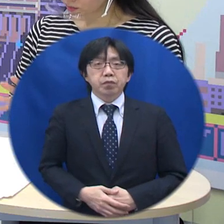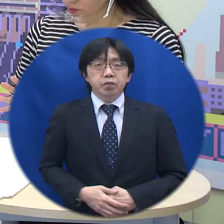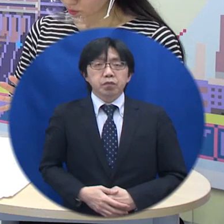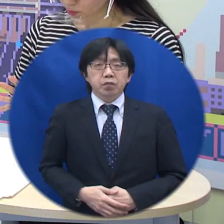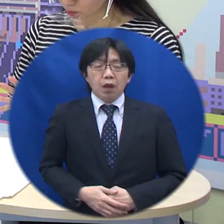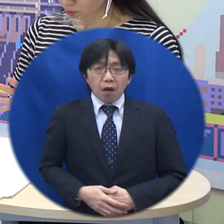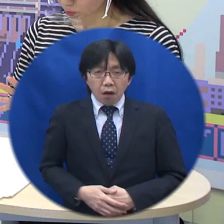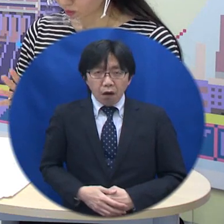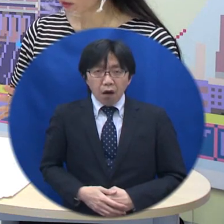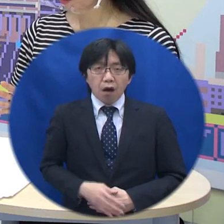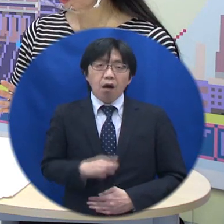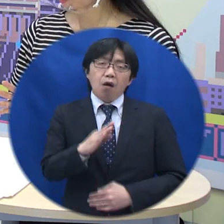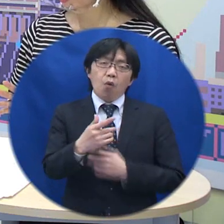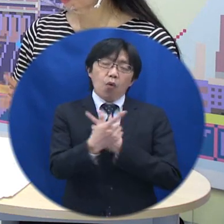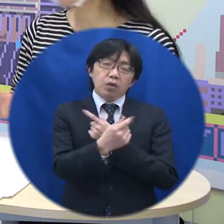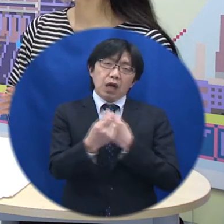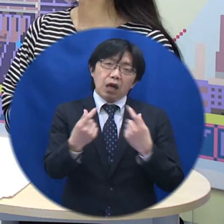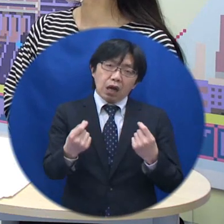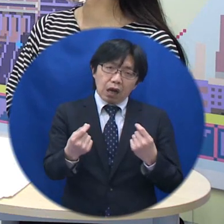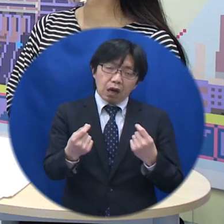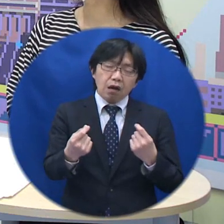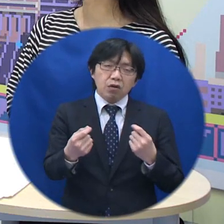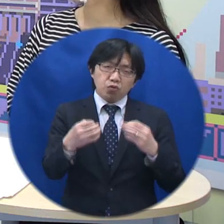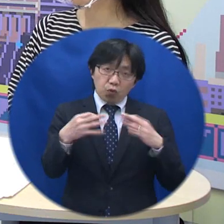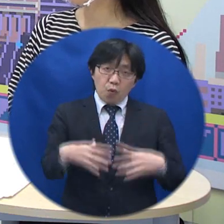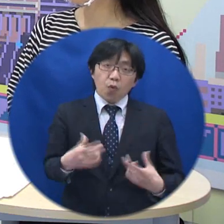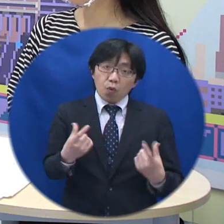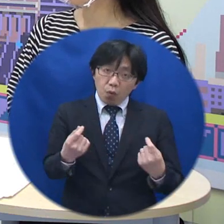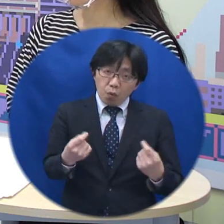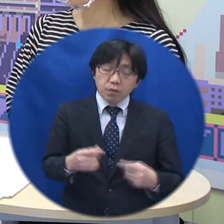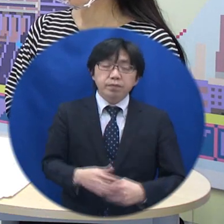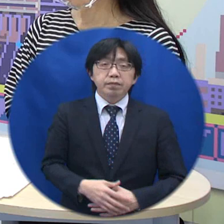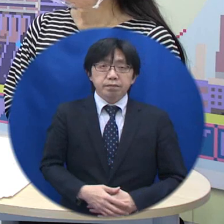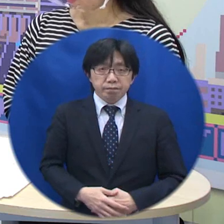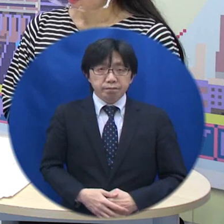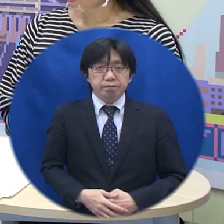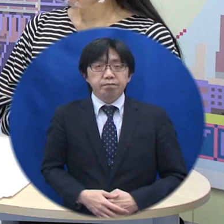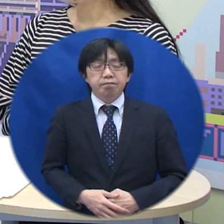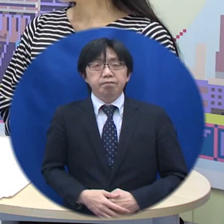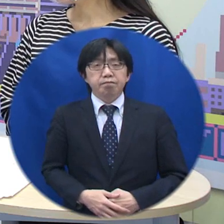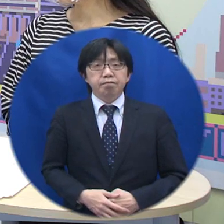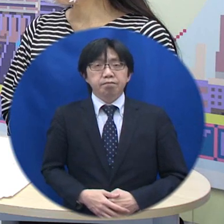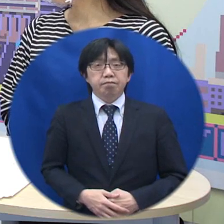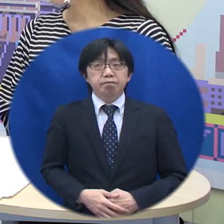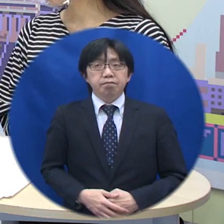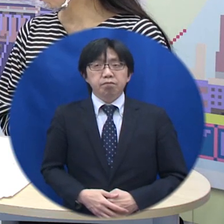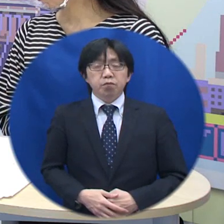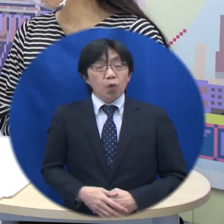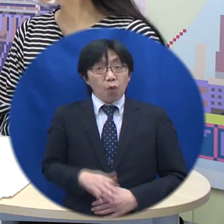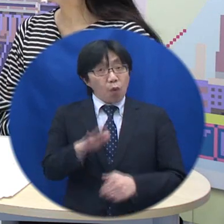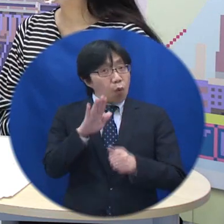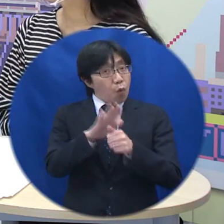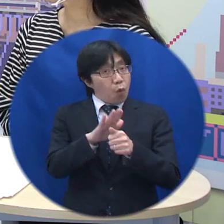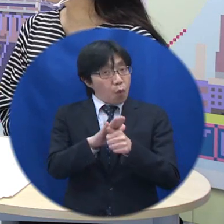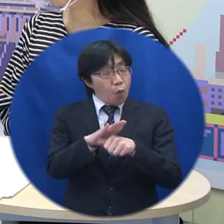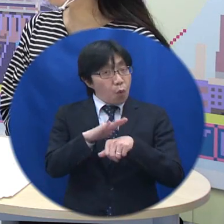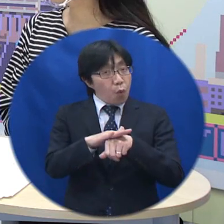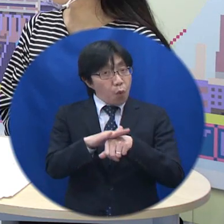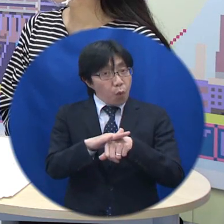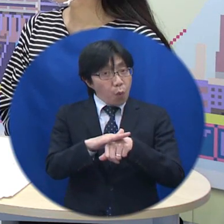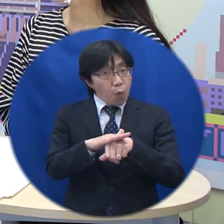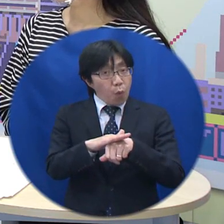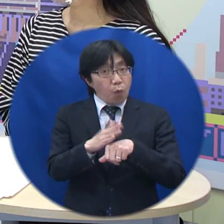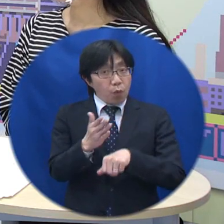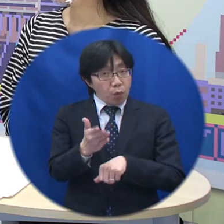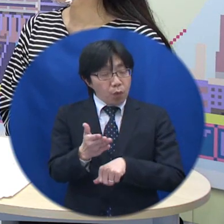うなってしまうとこうお互い損に、ね、なってしまいますよね。 はい。 ではどんなサポートができるんでしょう